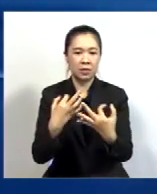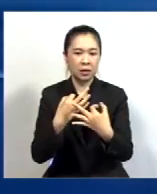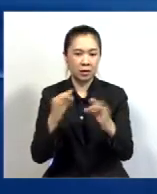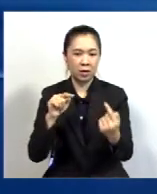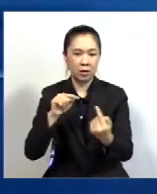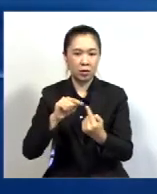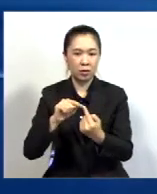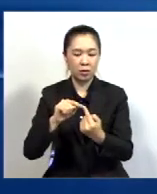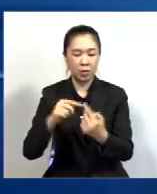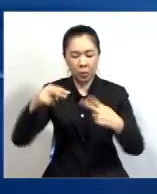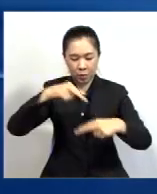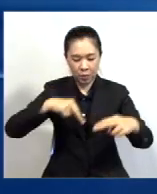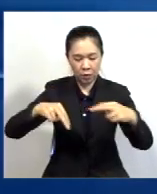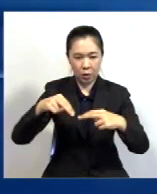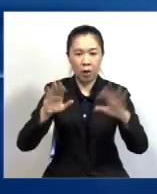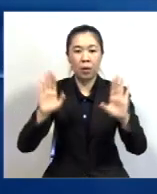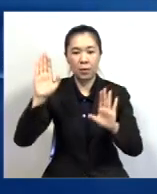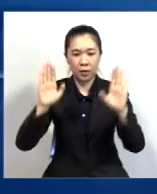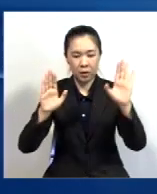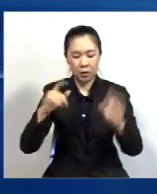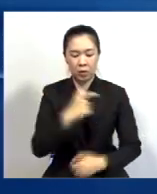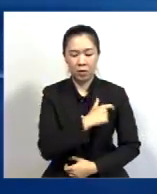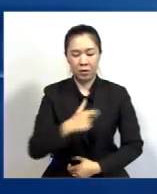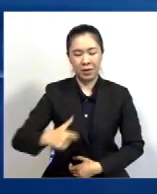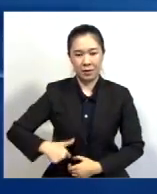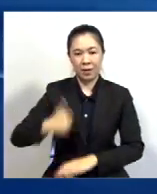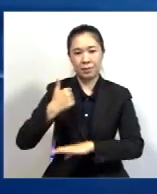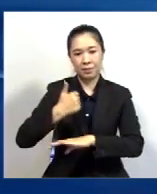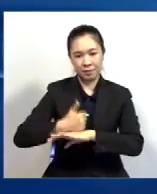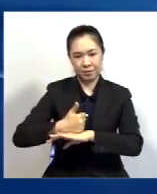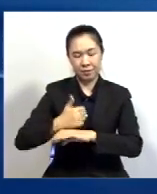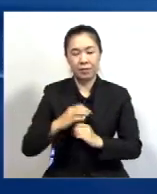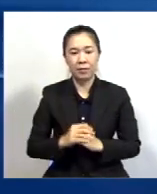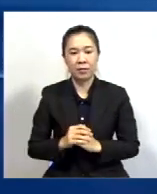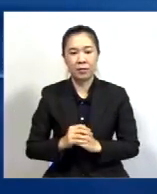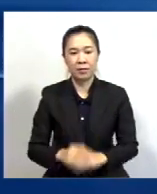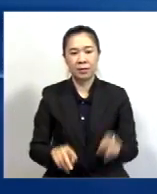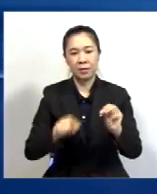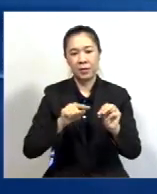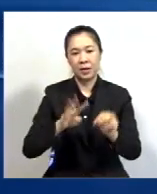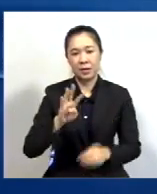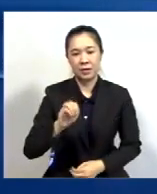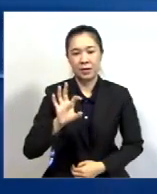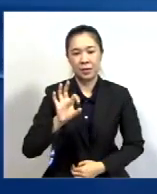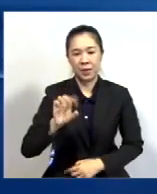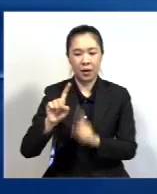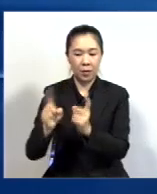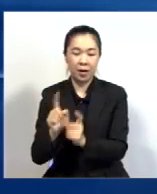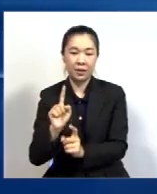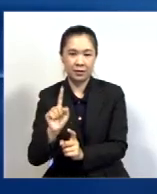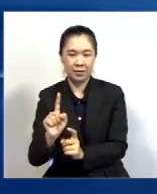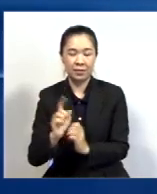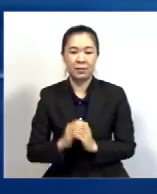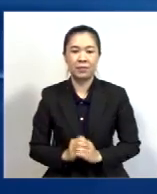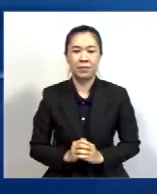างการปกครองระบอบประชาธิปไตยอันมีพระมหากษัตริย์ทรงเป็นประมุขตามมาตรา49วรรค1อย่างไรก็ดี